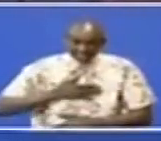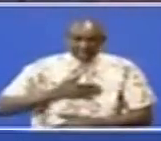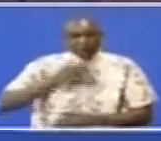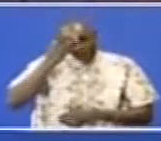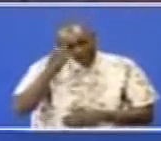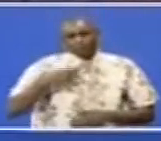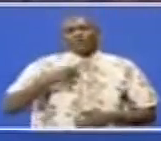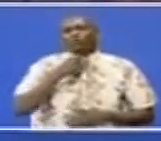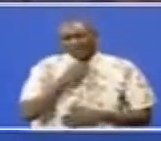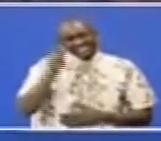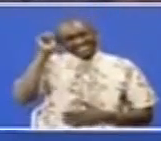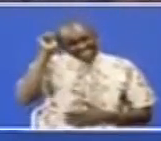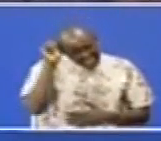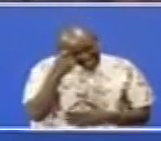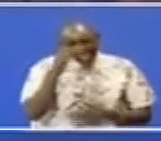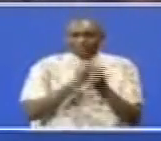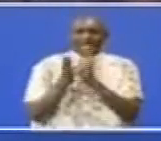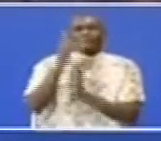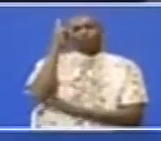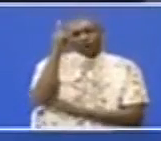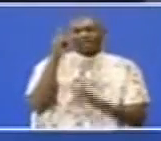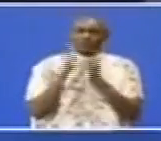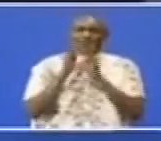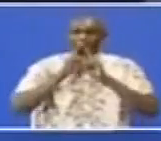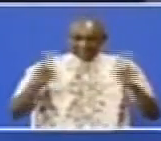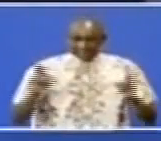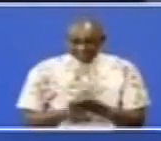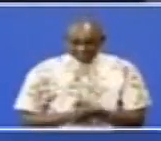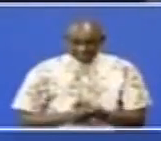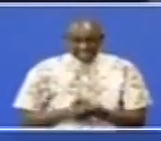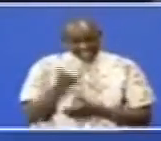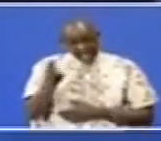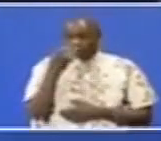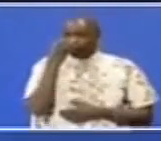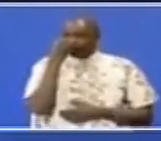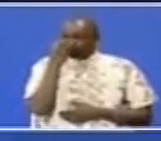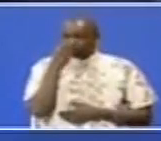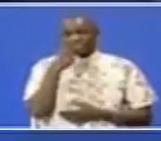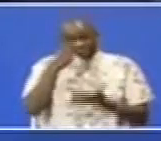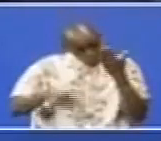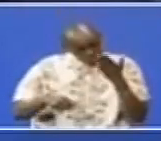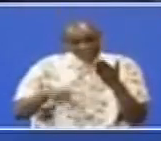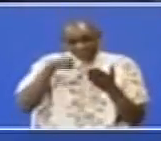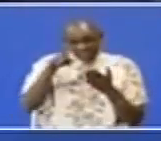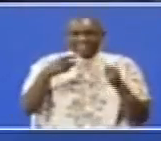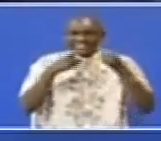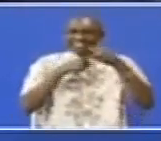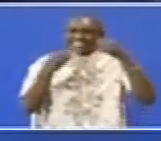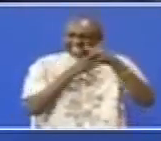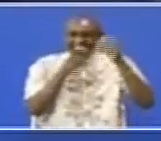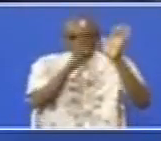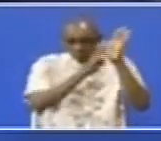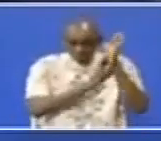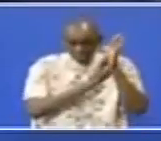kwamba tunataka Kenya moja yenye amani. Kulingana na Ruto, uamuzi huo kuhusu kanuni ya 68 ya